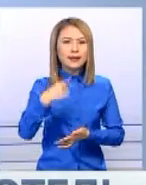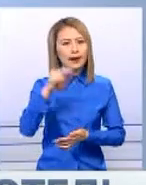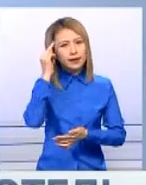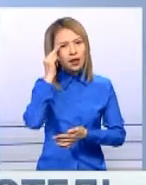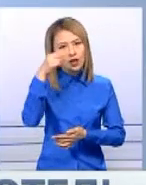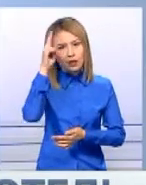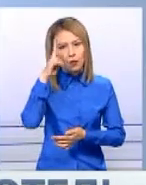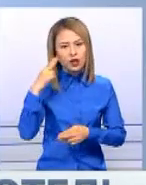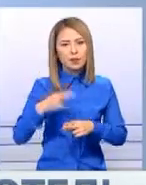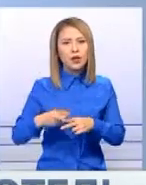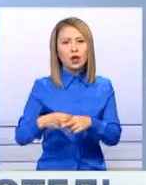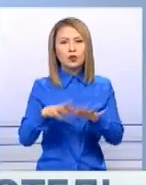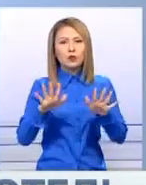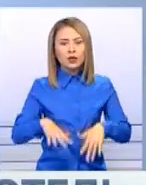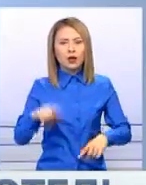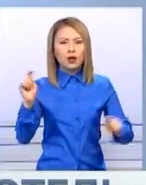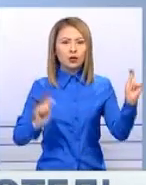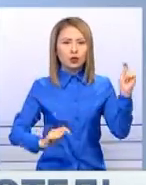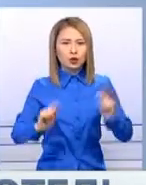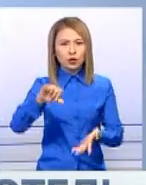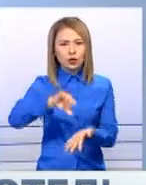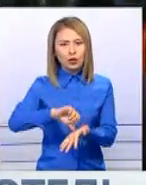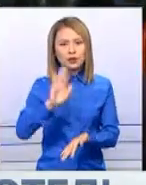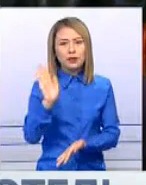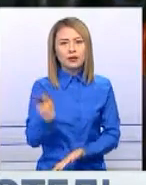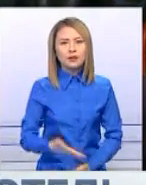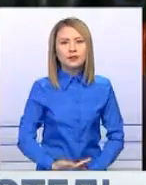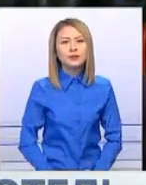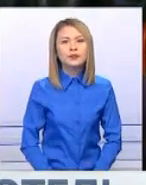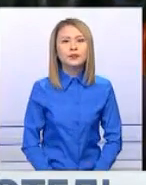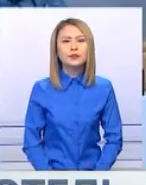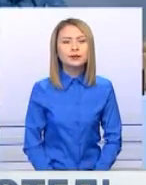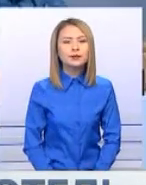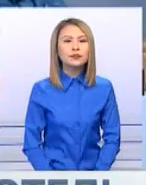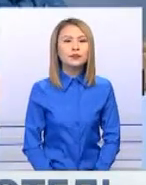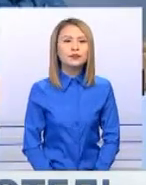Ресей, Қытай, Әзірбайжан, Беларусь елдерінің қарулы күштері қатысады.